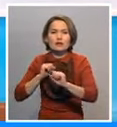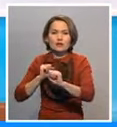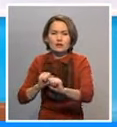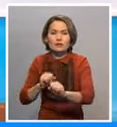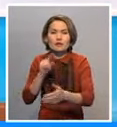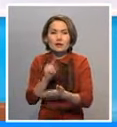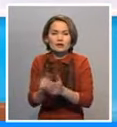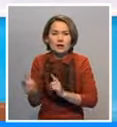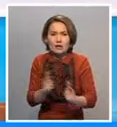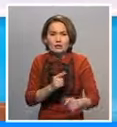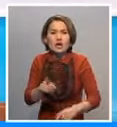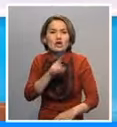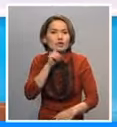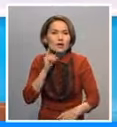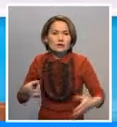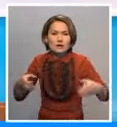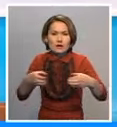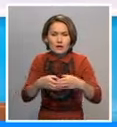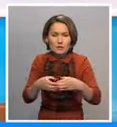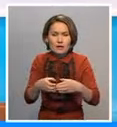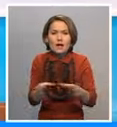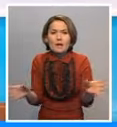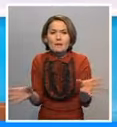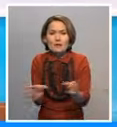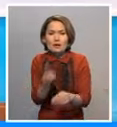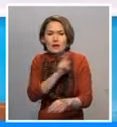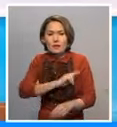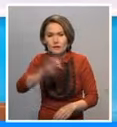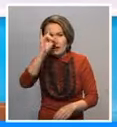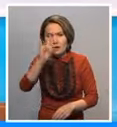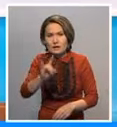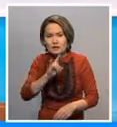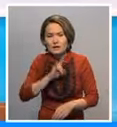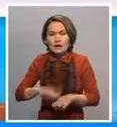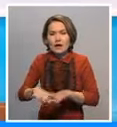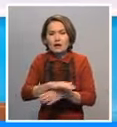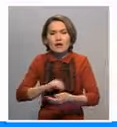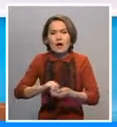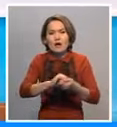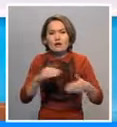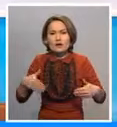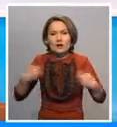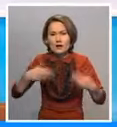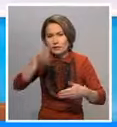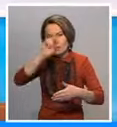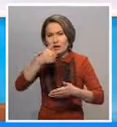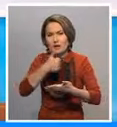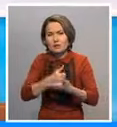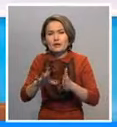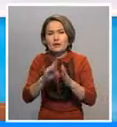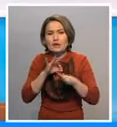еңбек жасақтарының сарбаздары, барша жасыл елдіктер бірлесе отыра, мына Қазақстан халқы ассамблеясының ұсынып отырған президенттік сайлау